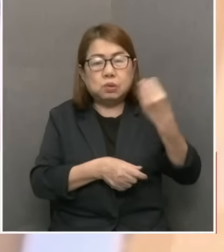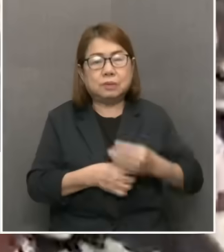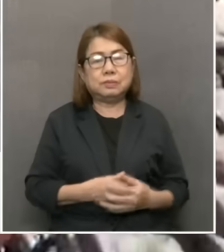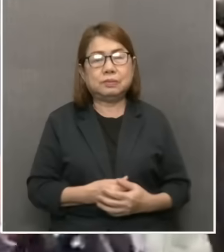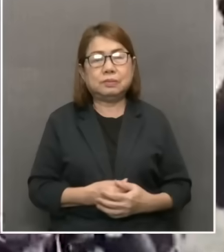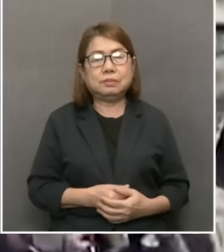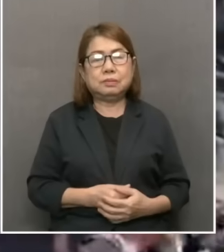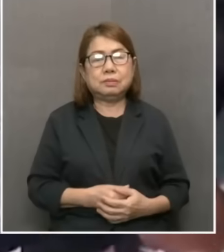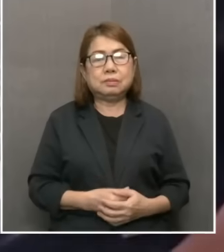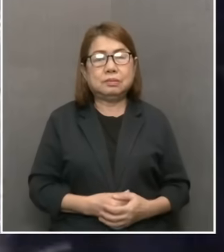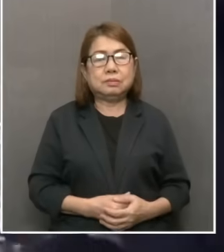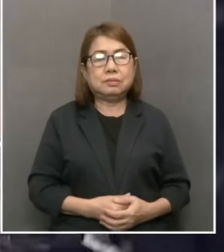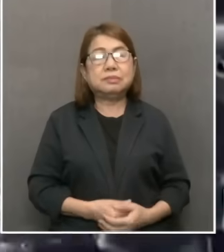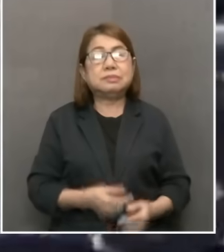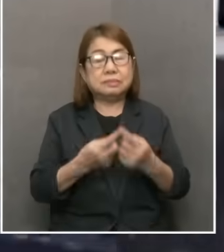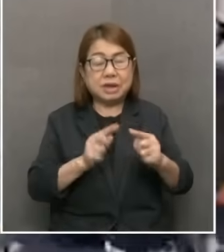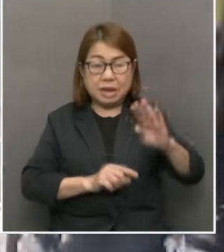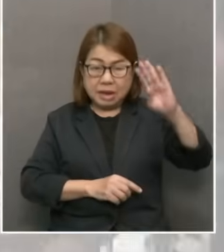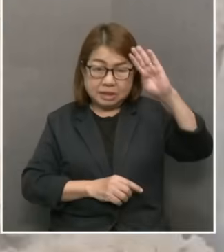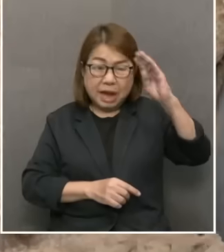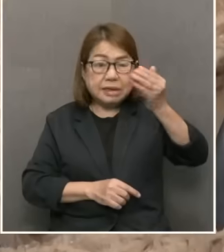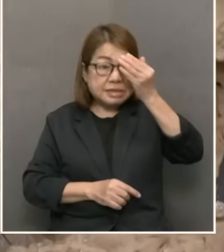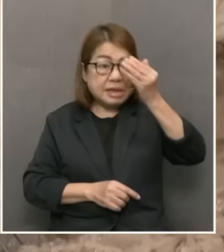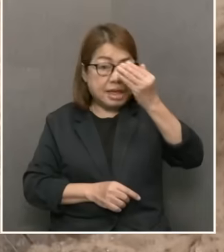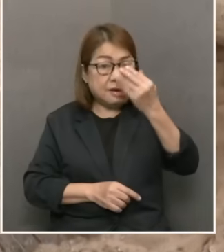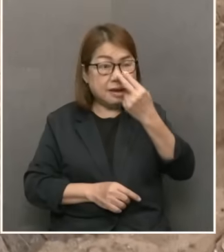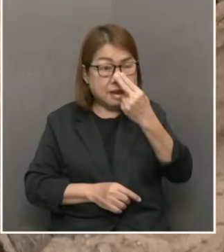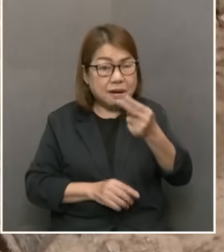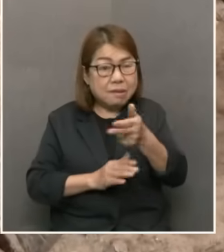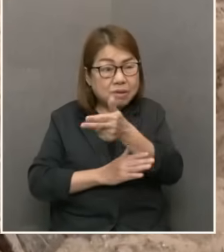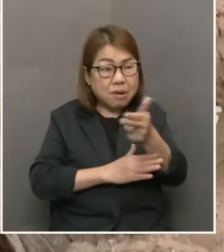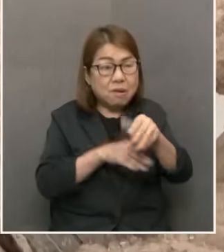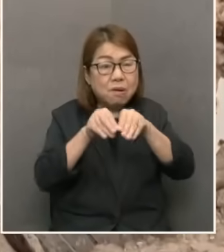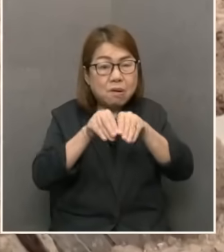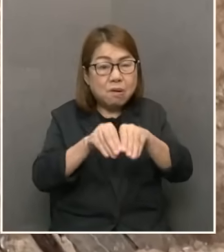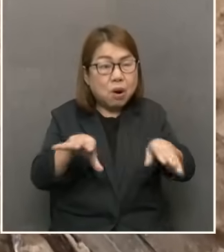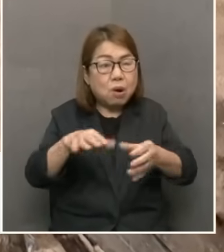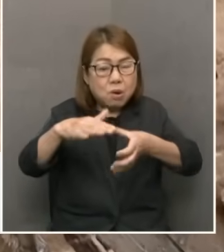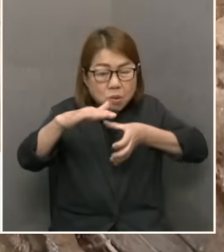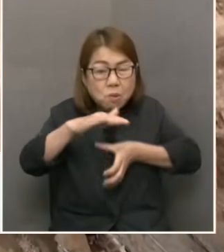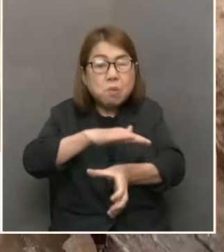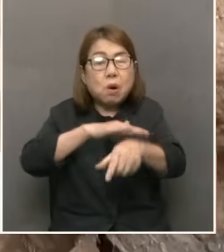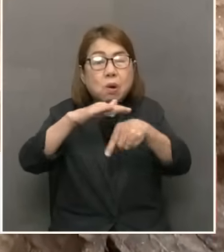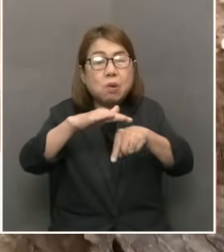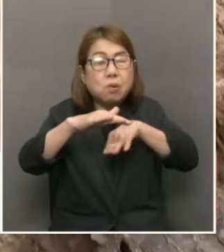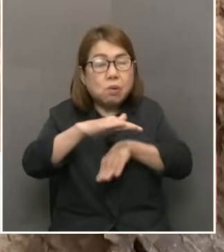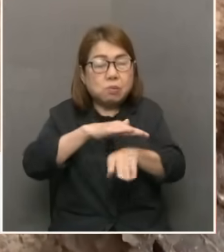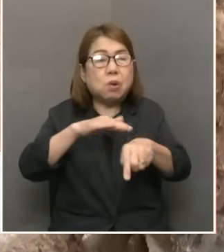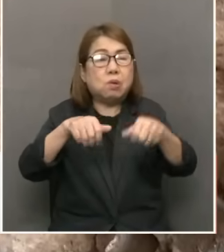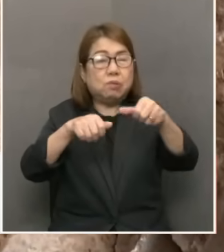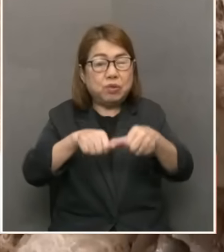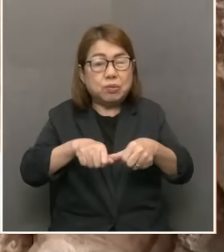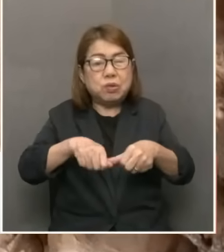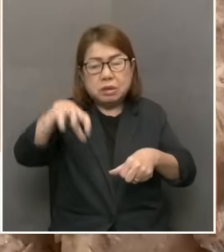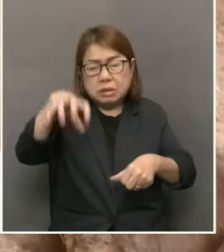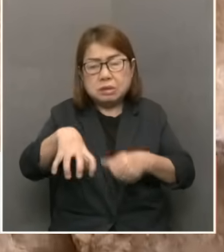การกองทัพอิสราเอลยังได้เผยภาพปล่องอุโมงค์ของฮามาสและอาวุธจำนวนหนึ่งที่วางอยู่ด้านนอกโรงพยาบาลอัล